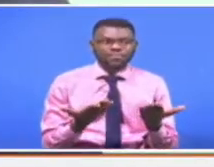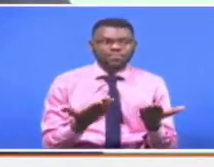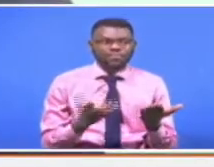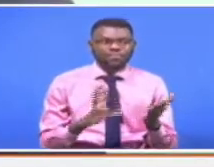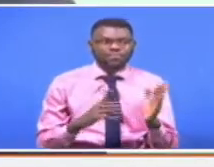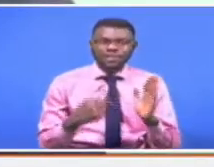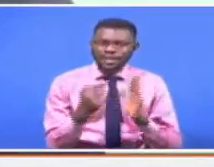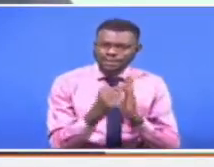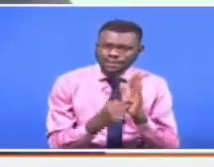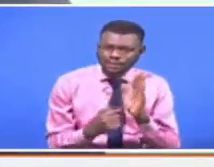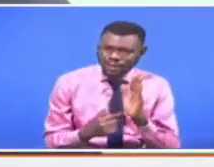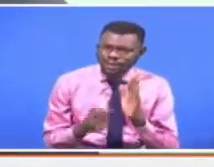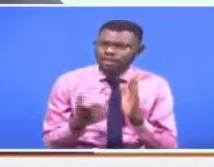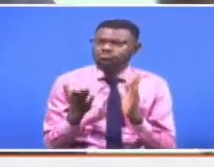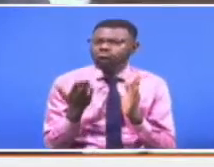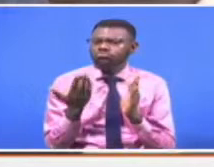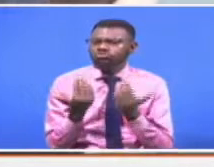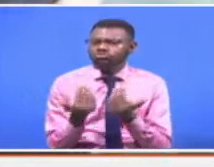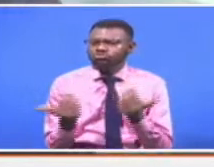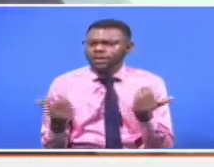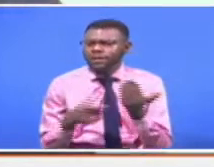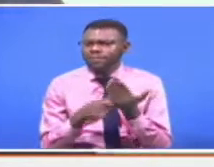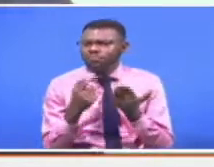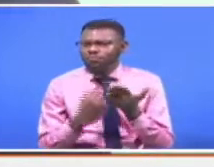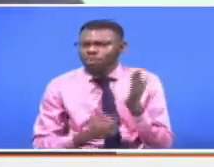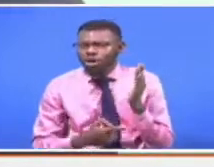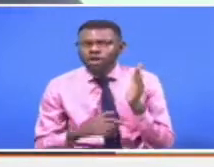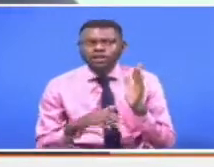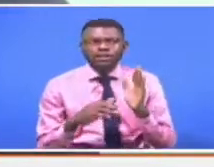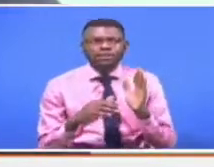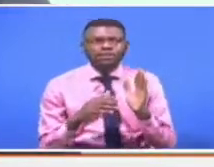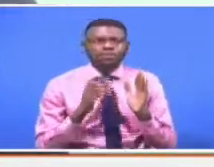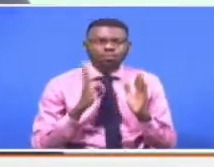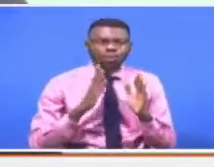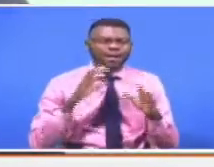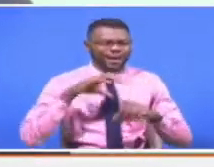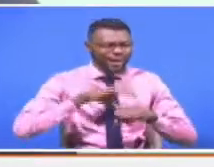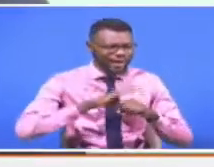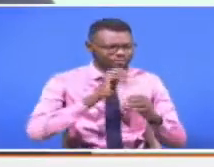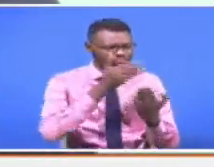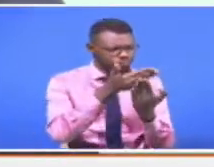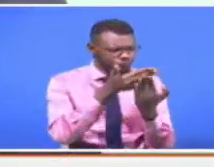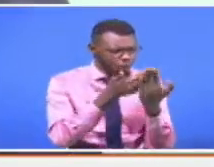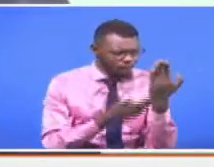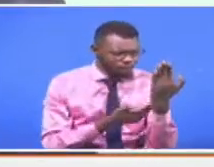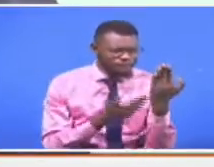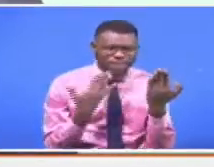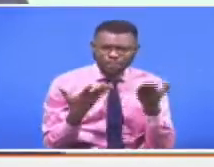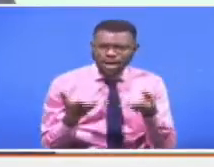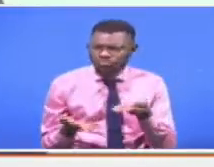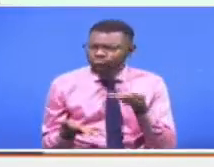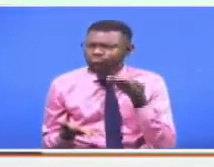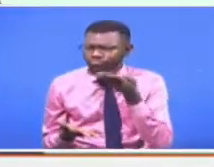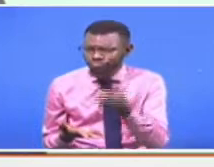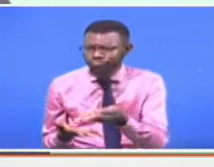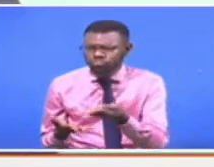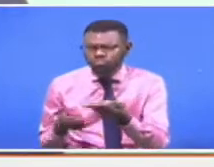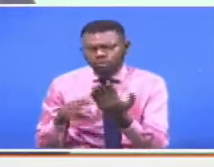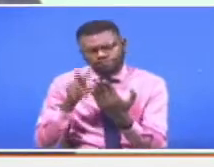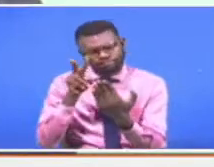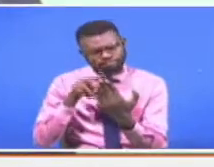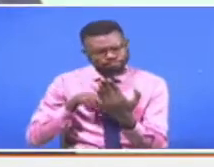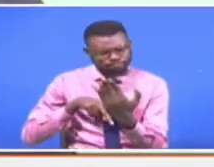kila mtu jina ya mtoto yake na bila alilipa, mtakuwa na hiyo form ama karatasi, waangalie